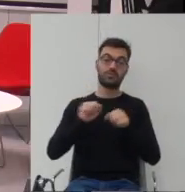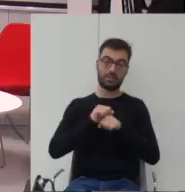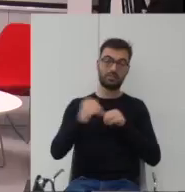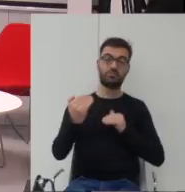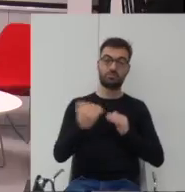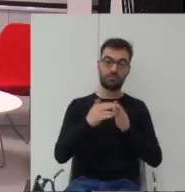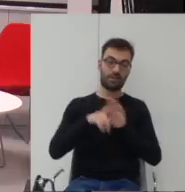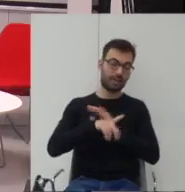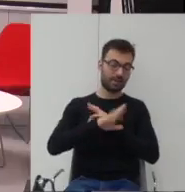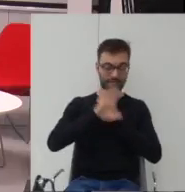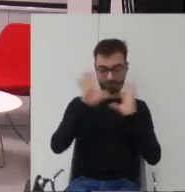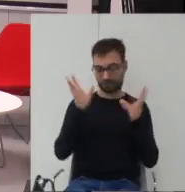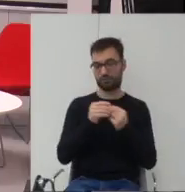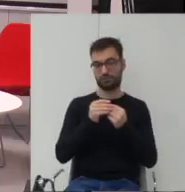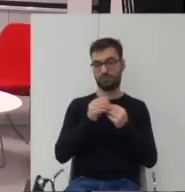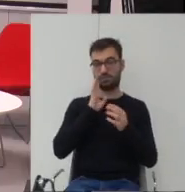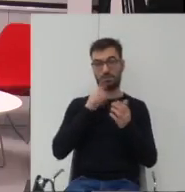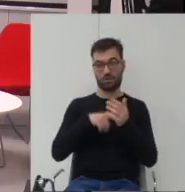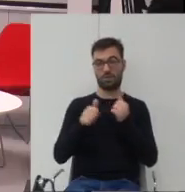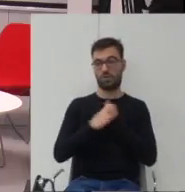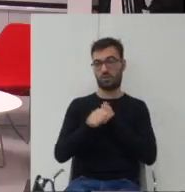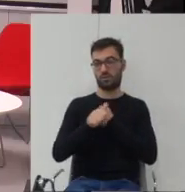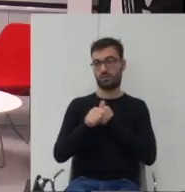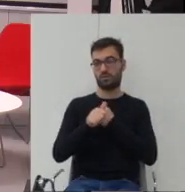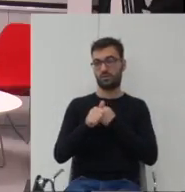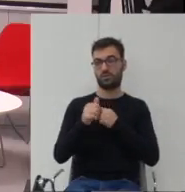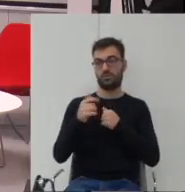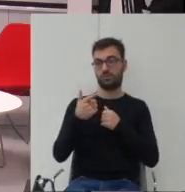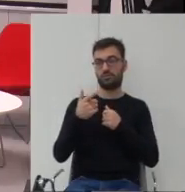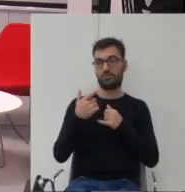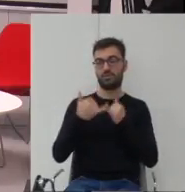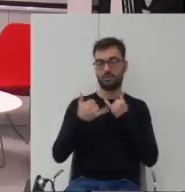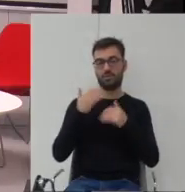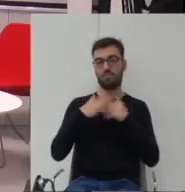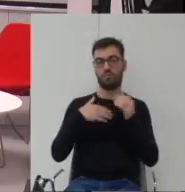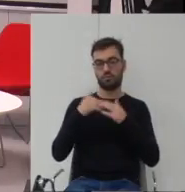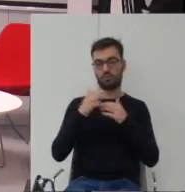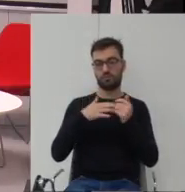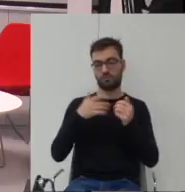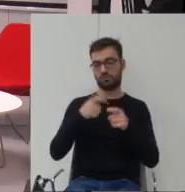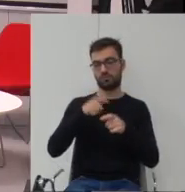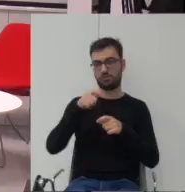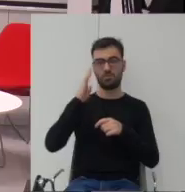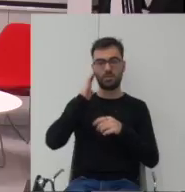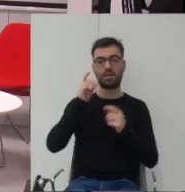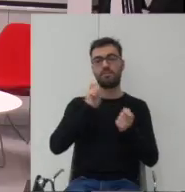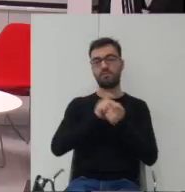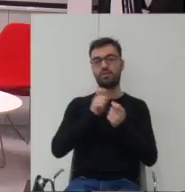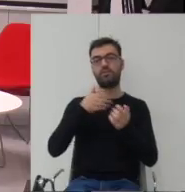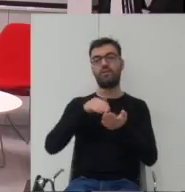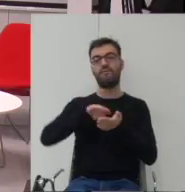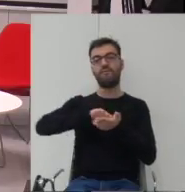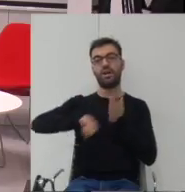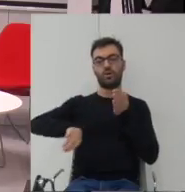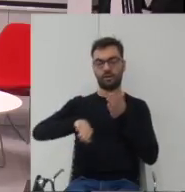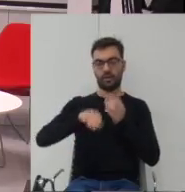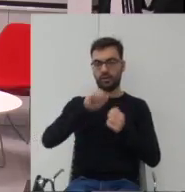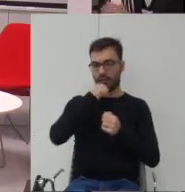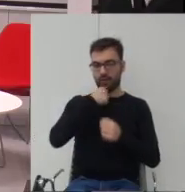przystosowane dla wszystkich i to chyba jest wniosek, jeśli chodzi o zapobieganie tym